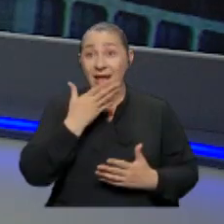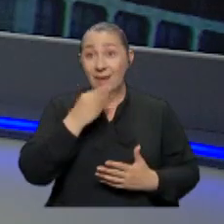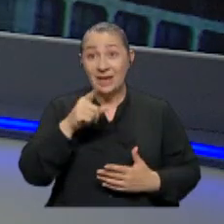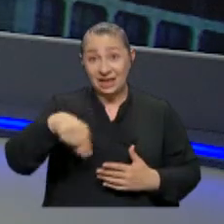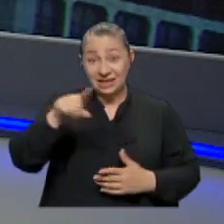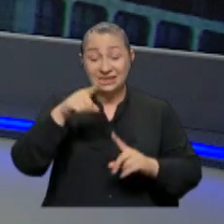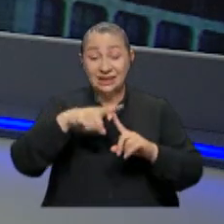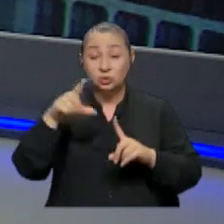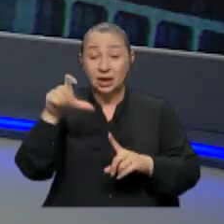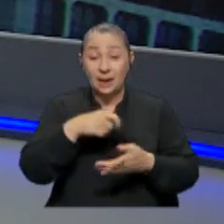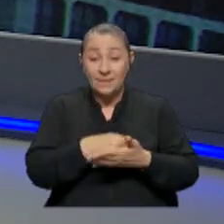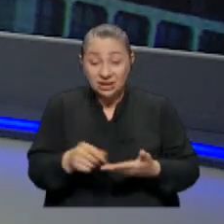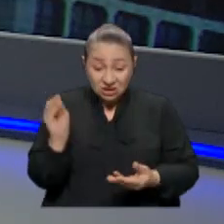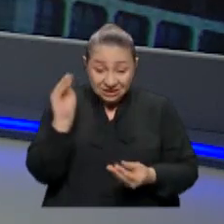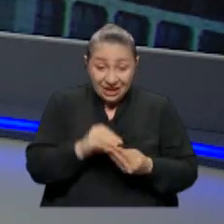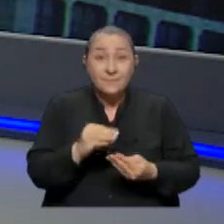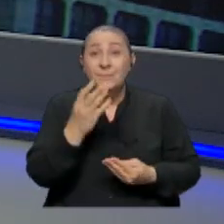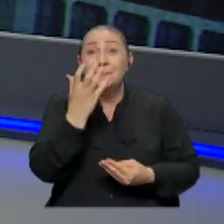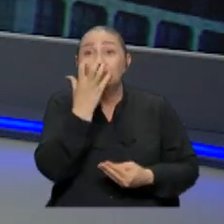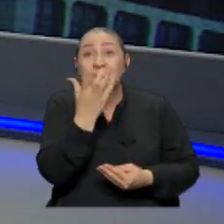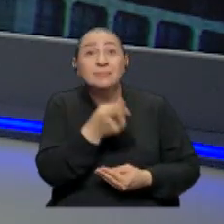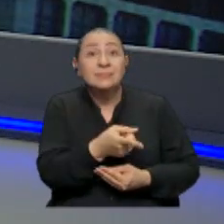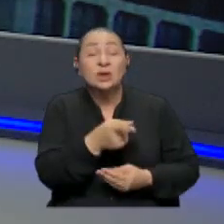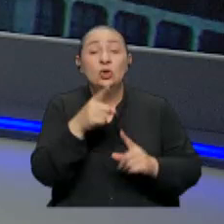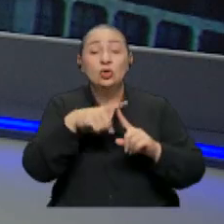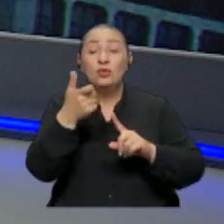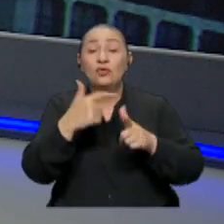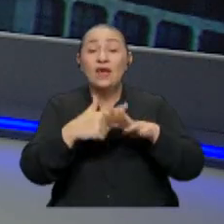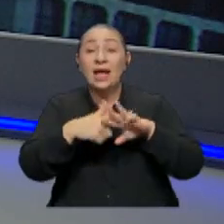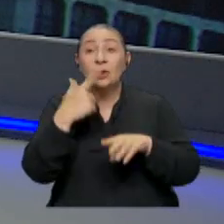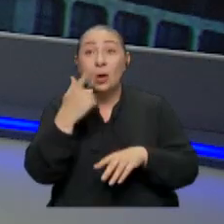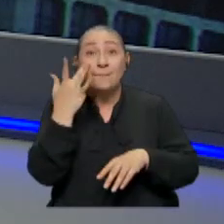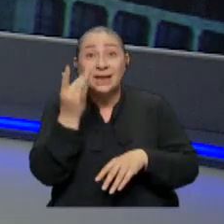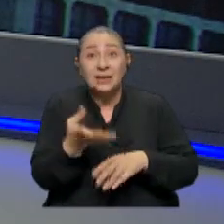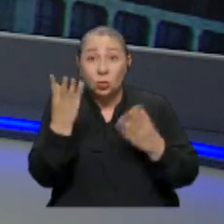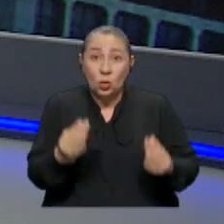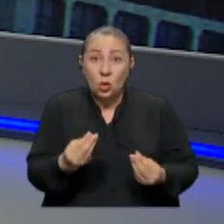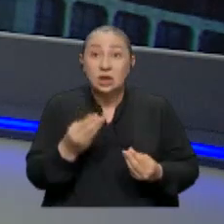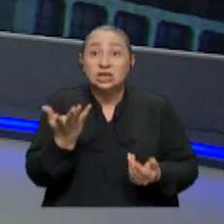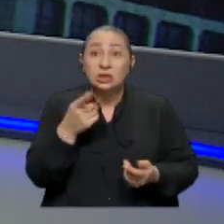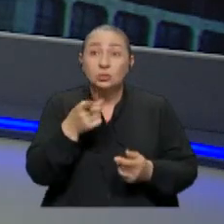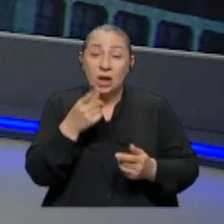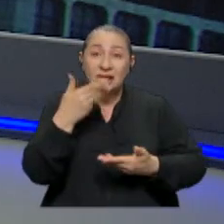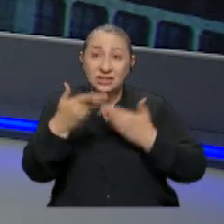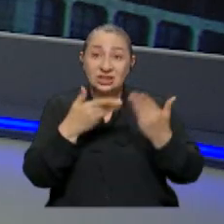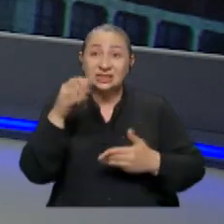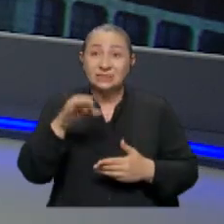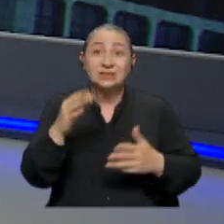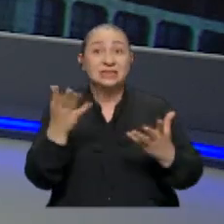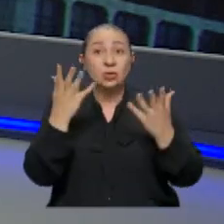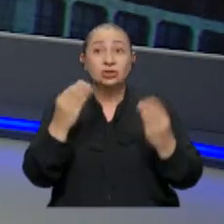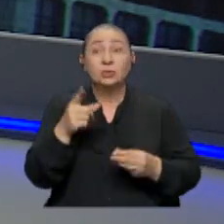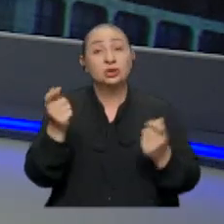emeklilerin temmuz ayında maaşlarına yapılacak zam oranı tüfe'ye göre belirleniyor işte onu aktaracağız şimdi